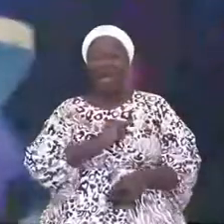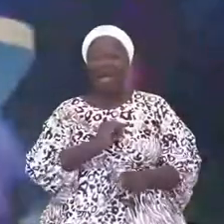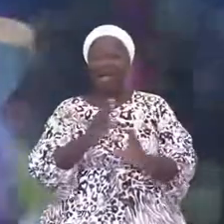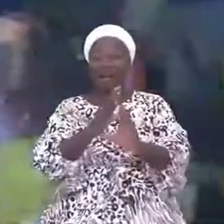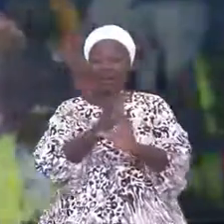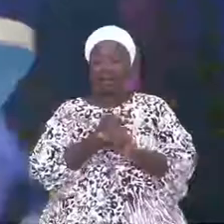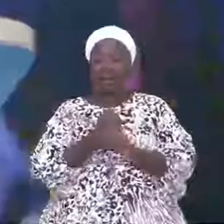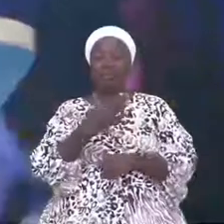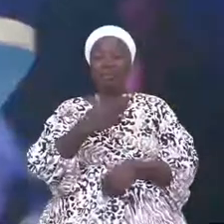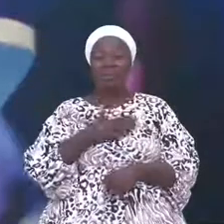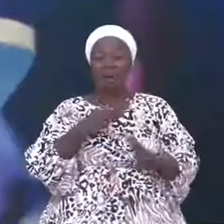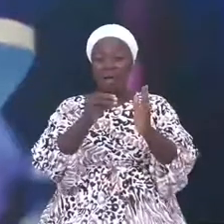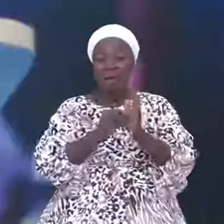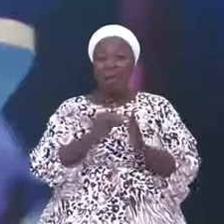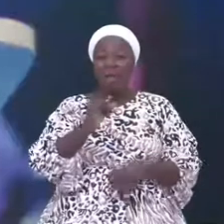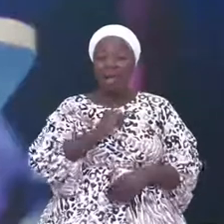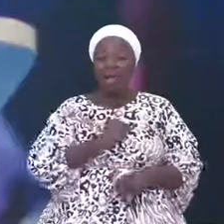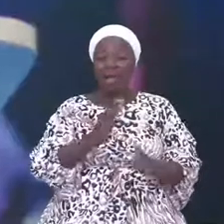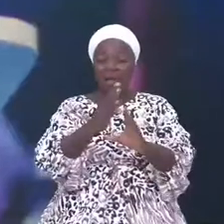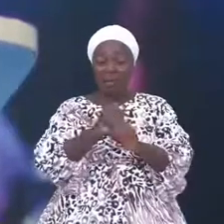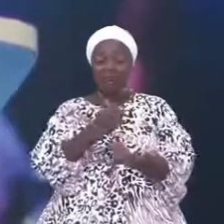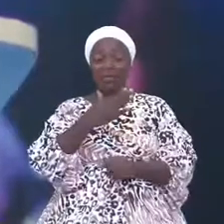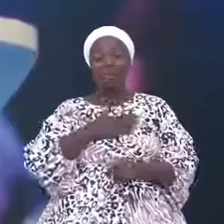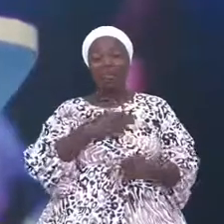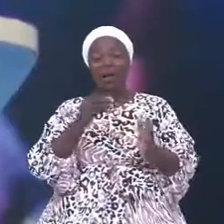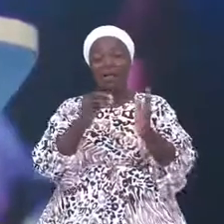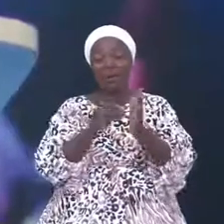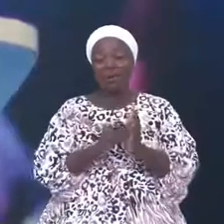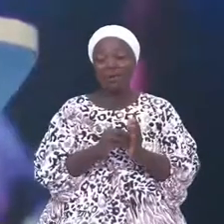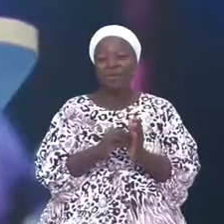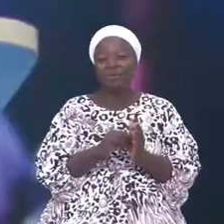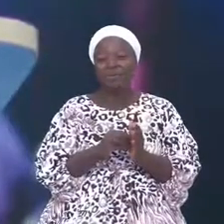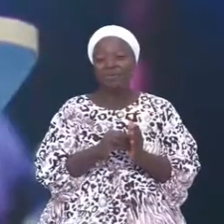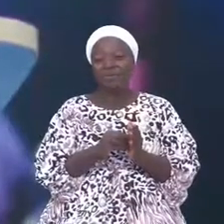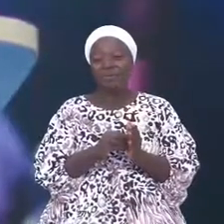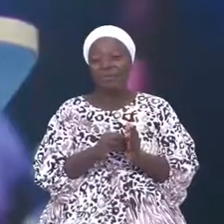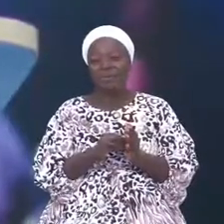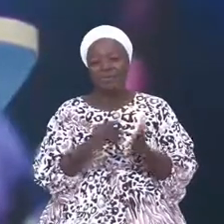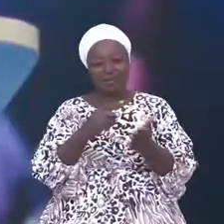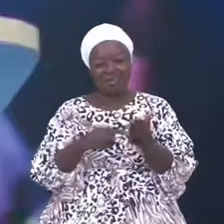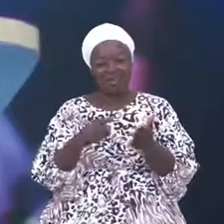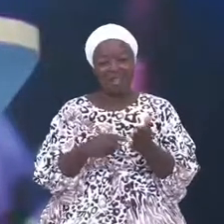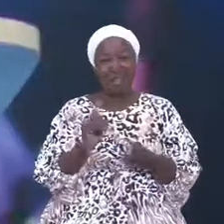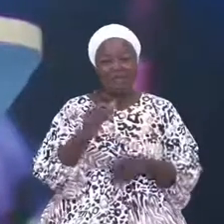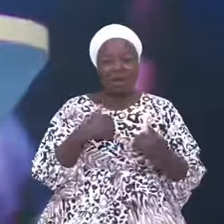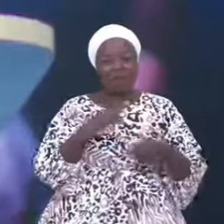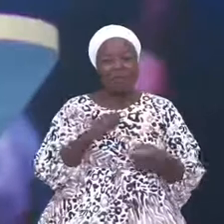J'ai eu pour moi. J'ai reçu pour moi. J'ai reçu pour moi.